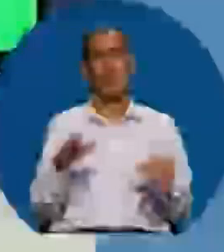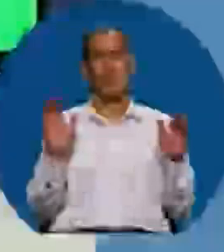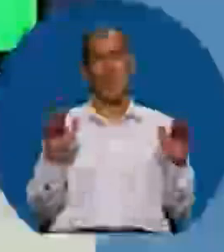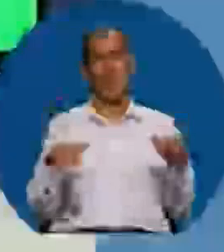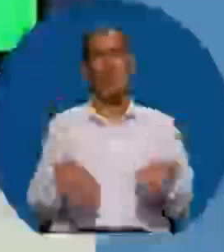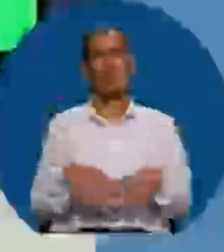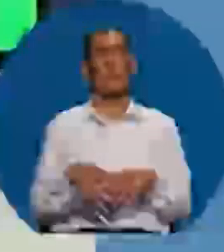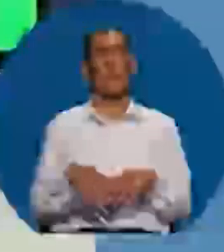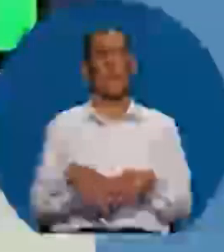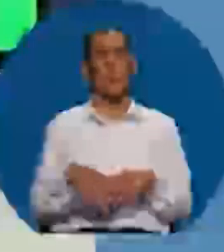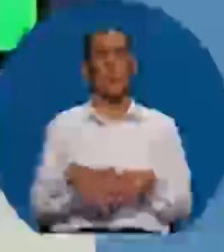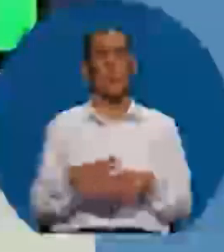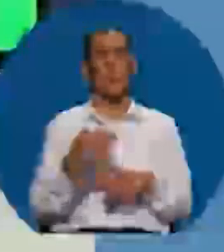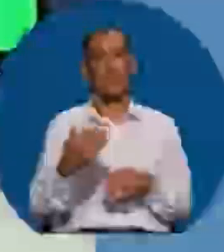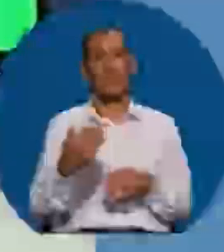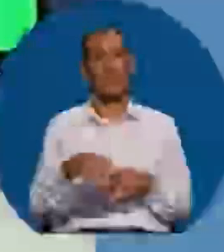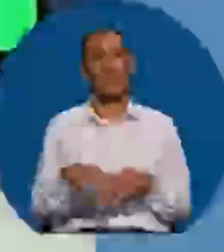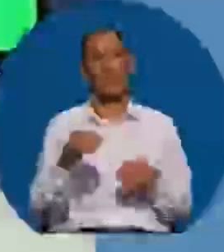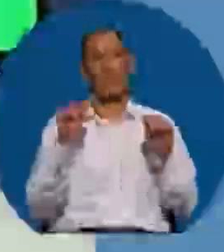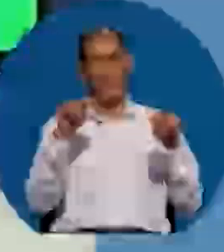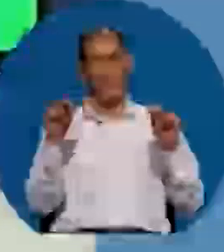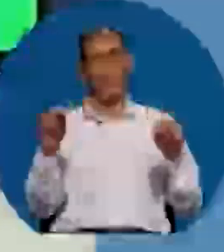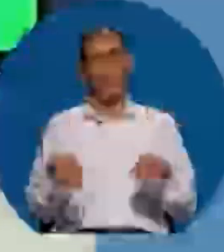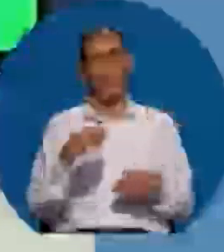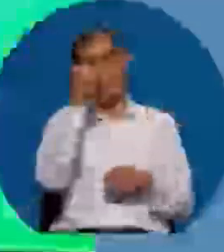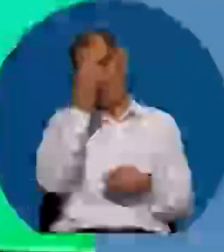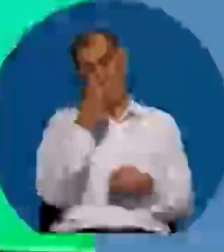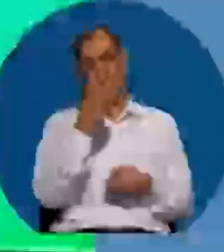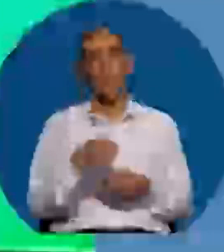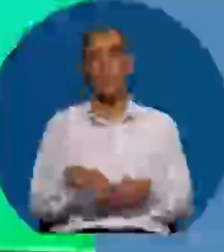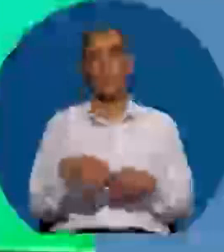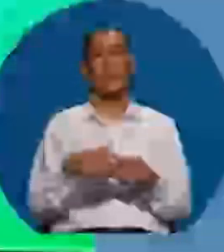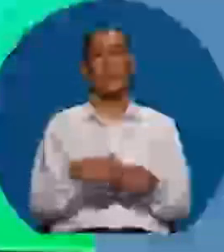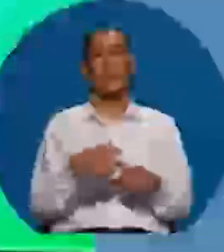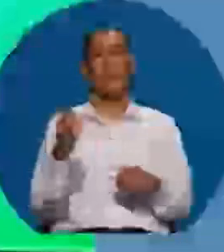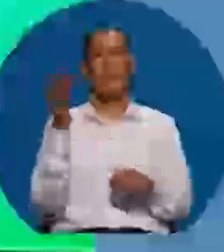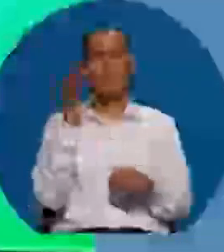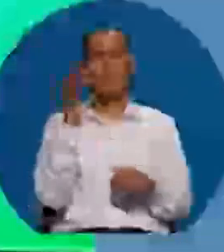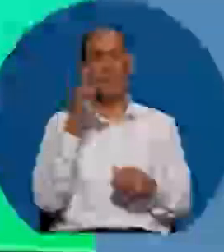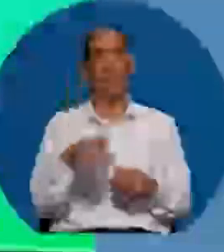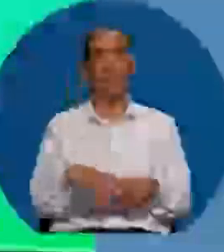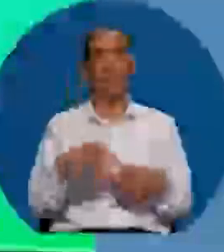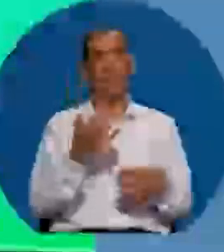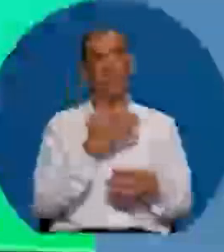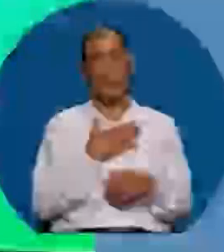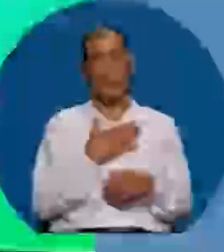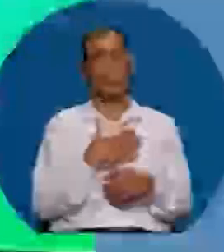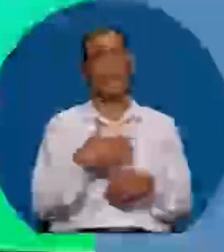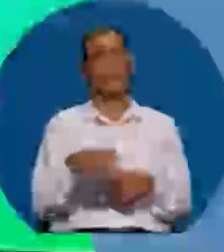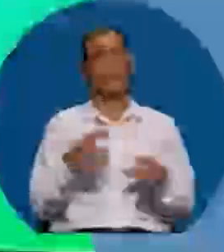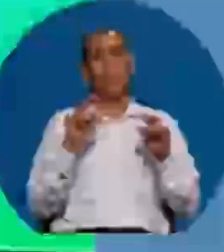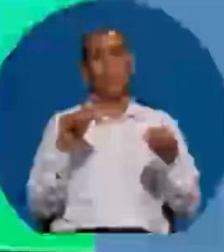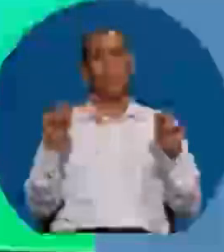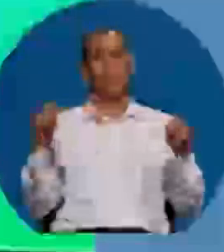Қанат қомлап сіз ұшар ұямыз, ұстазларға міндеттармыз мұдан біз. Бақтымызға тілеклес боп тұрасыз,